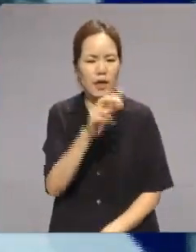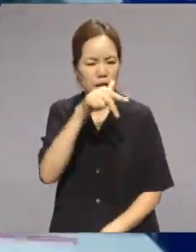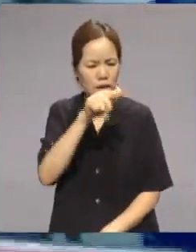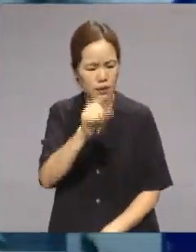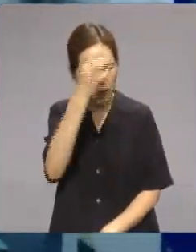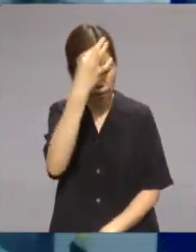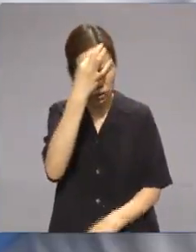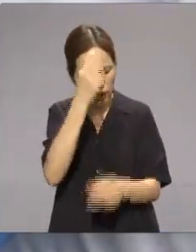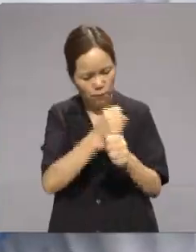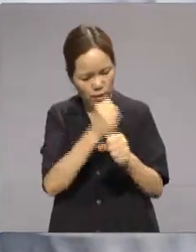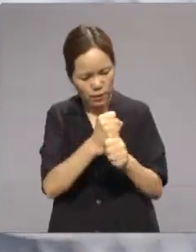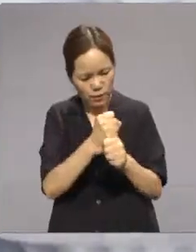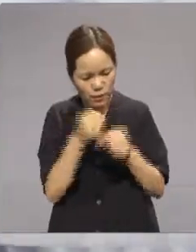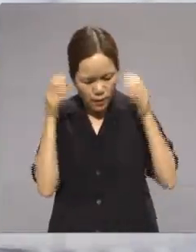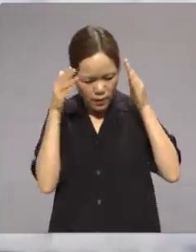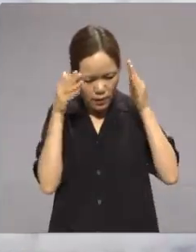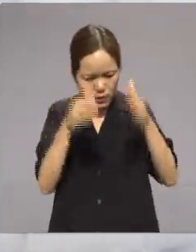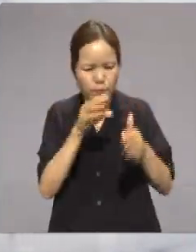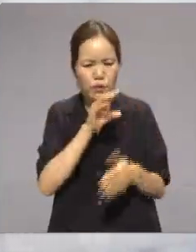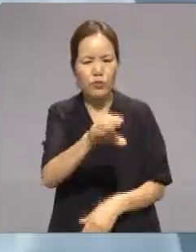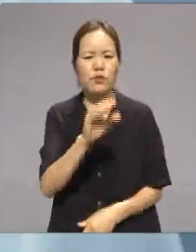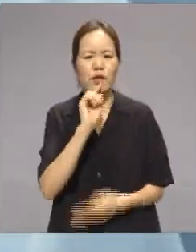밝히며 미국을 의식하고